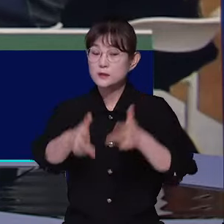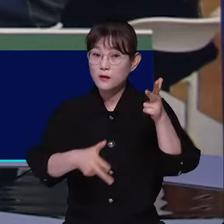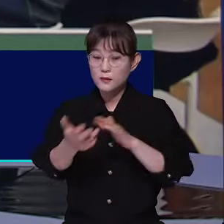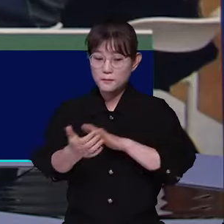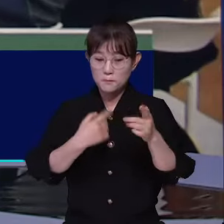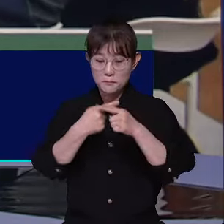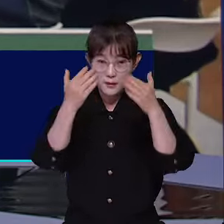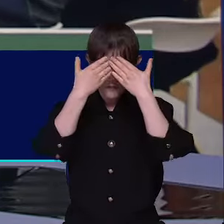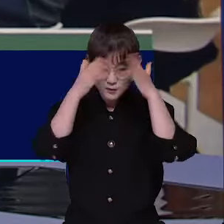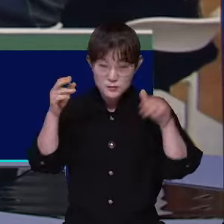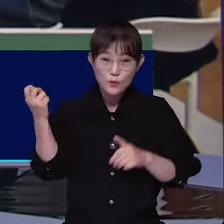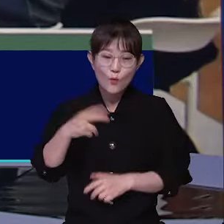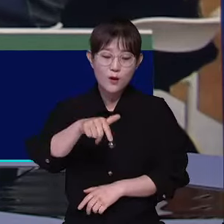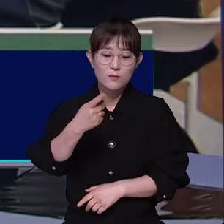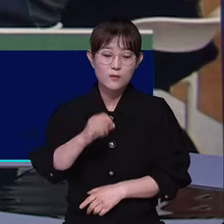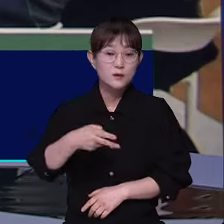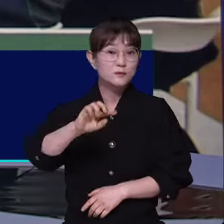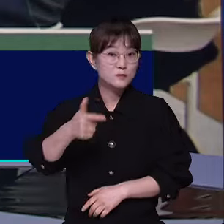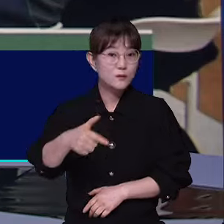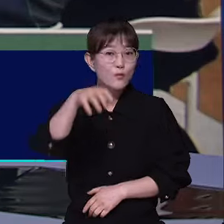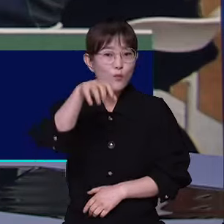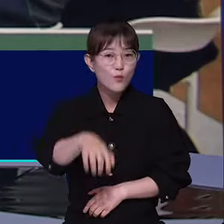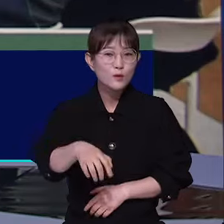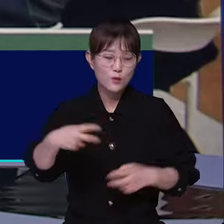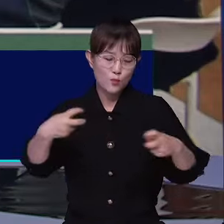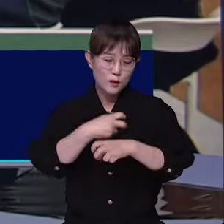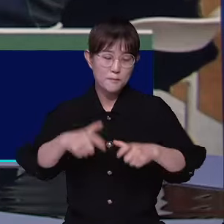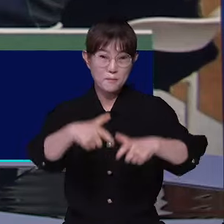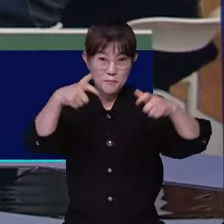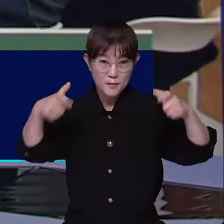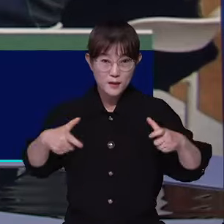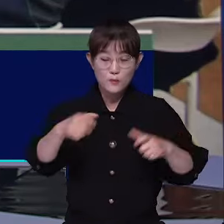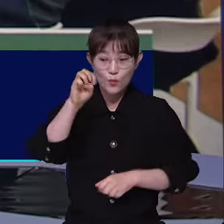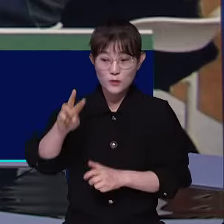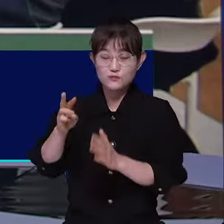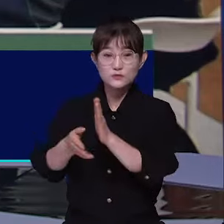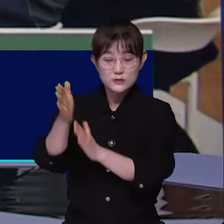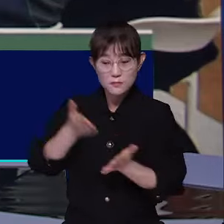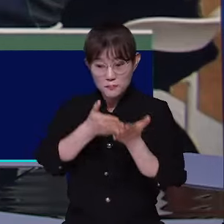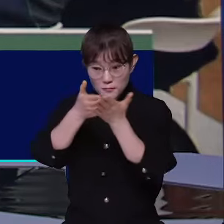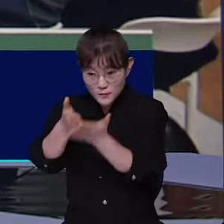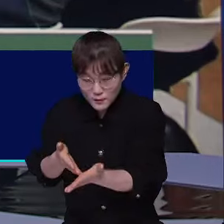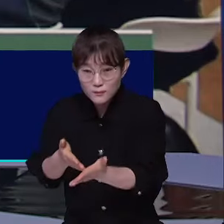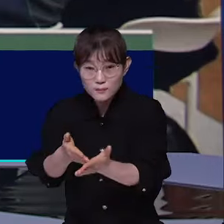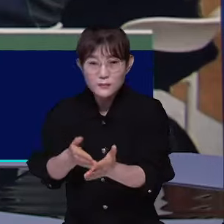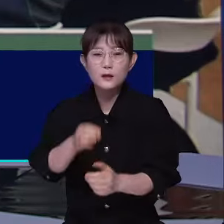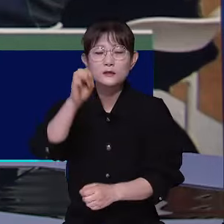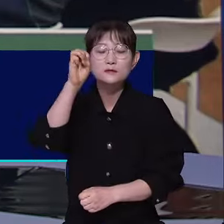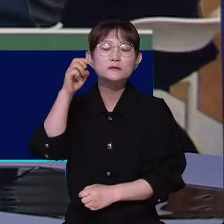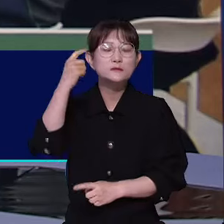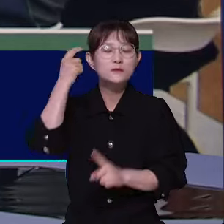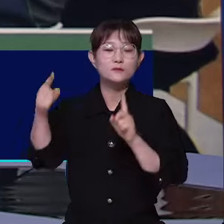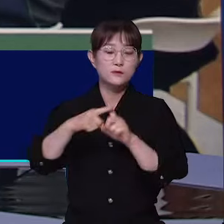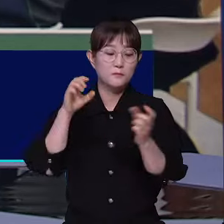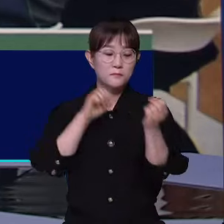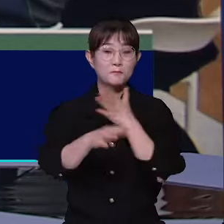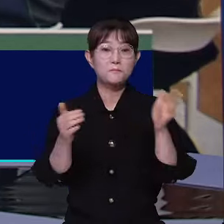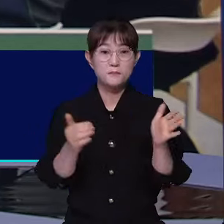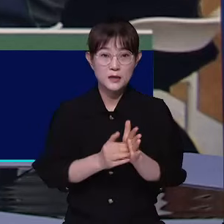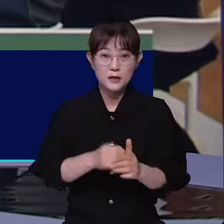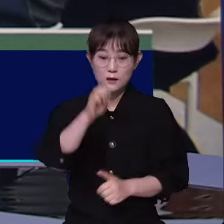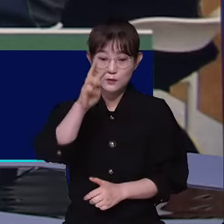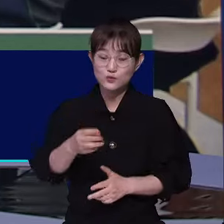면제와 광천권역 교통망 확충을 지원해달라는 광주시의 요청에 대해 긍정적인 답변을 내놨습니다. 광주시의 핵심